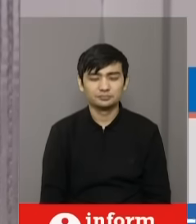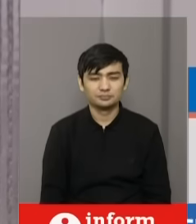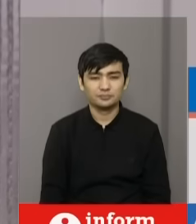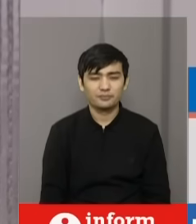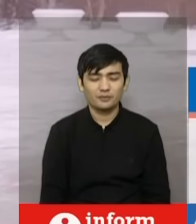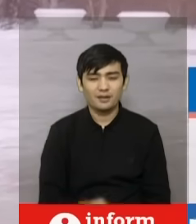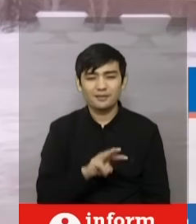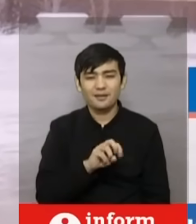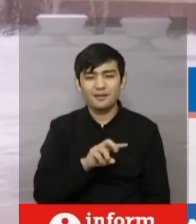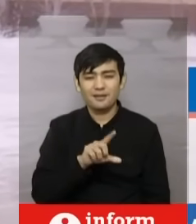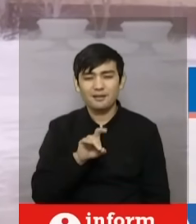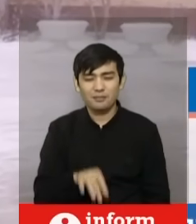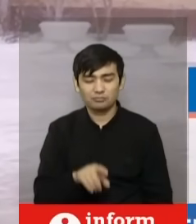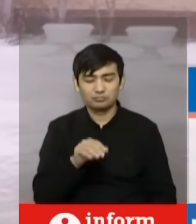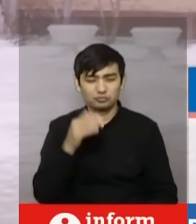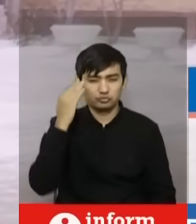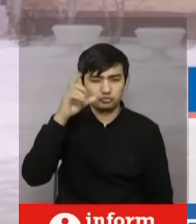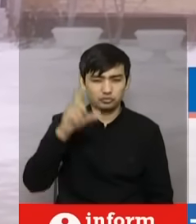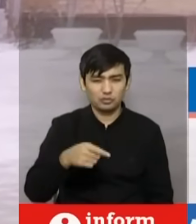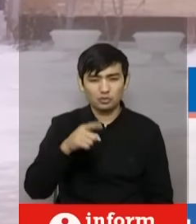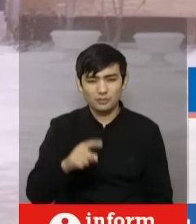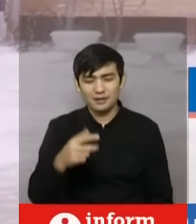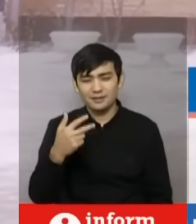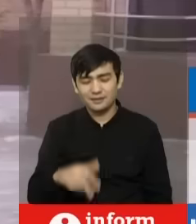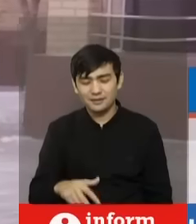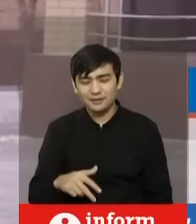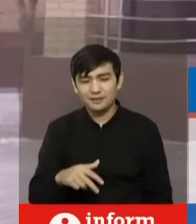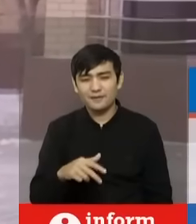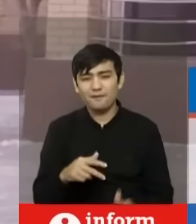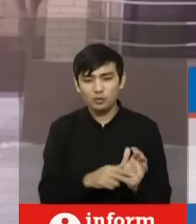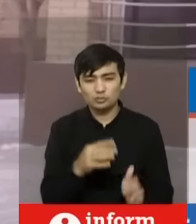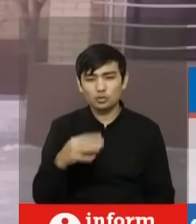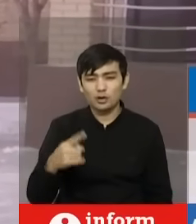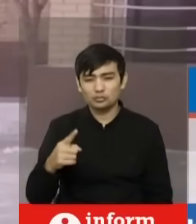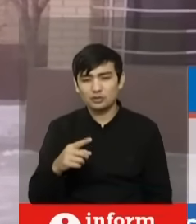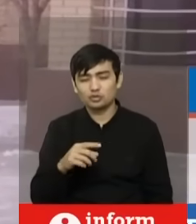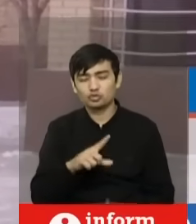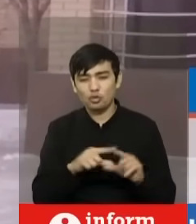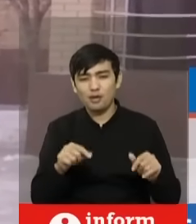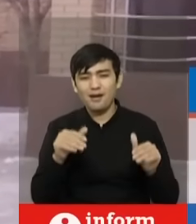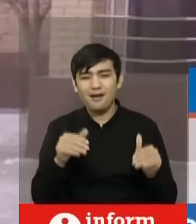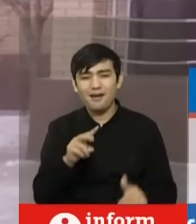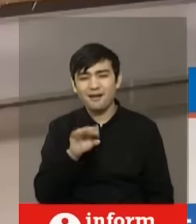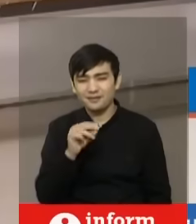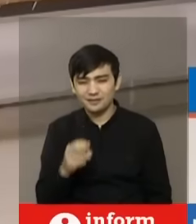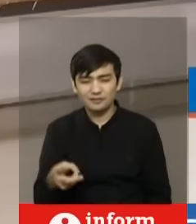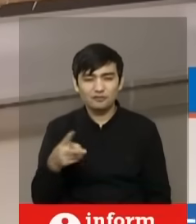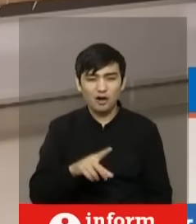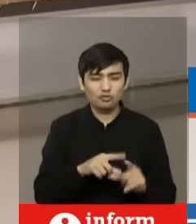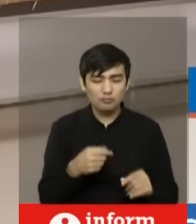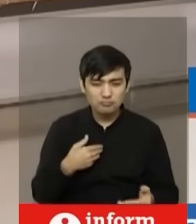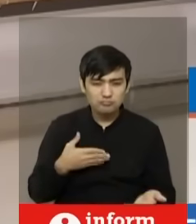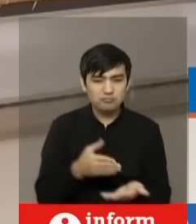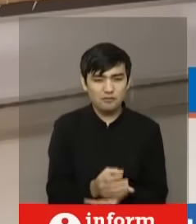Телеграм арнасында белгісіз адам нөмірі 38 бен 41-ші мектеп лицейлері мен екі бірдей бином білім ошағын басып алып,